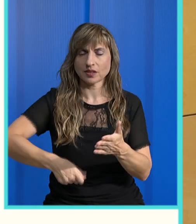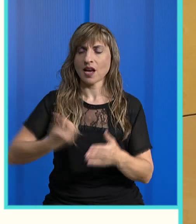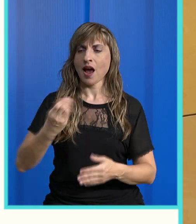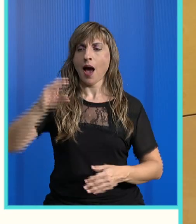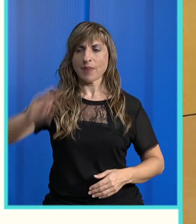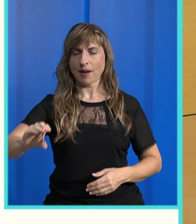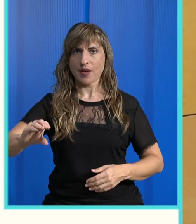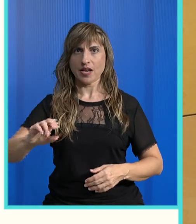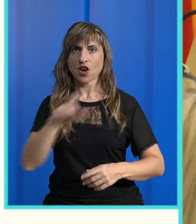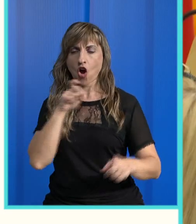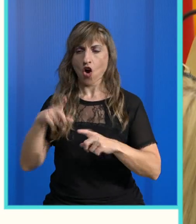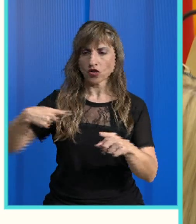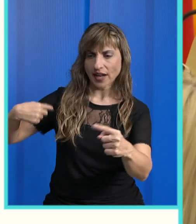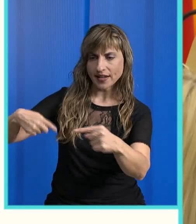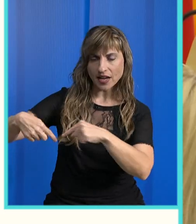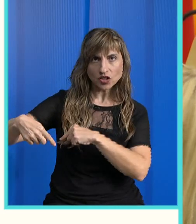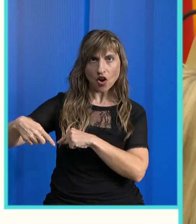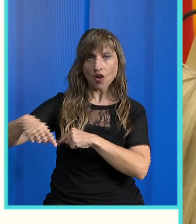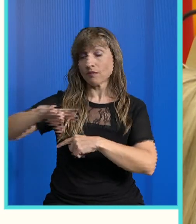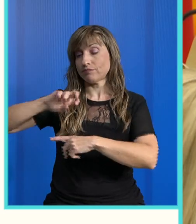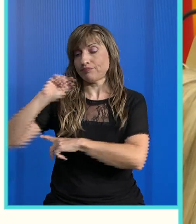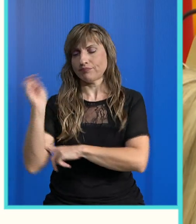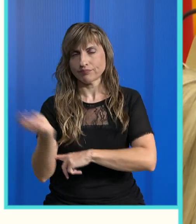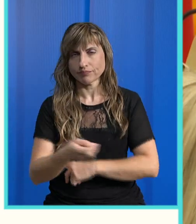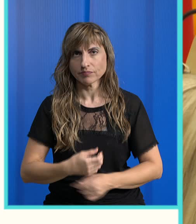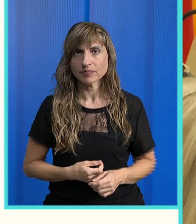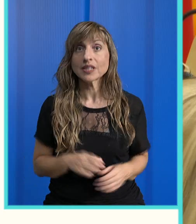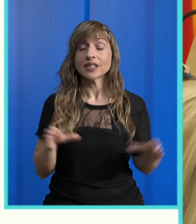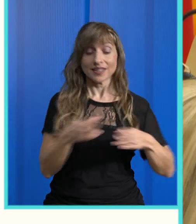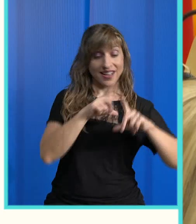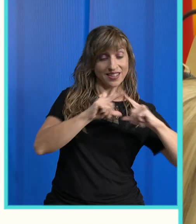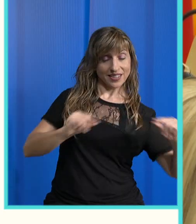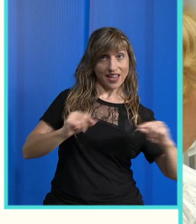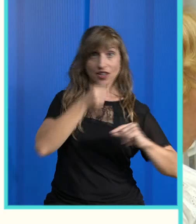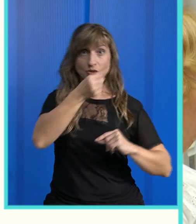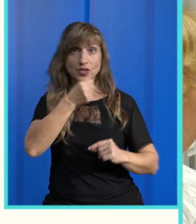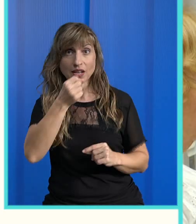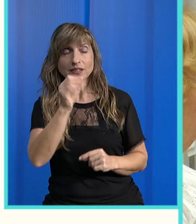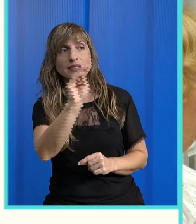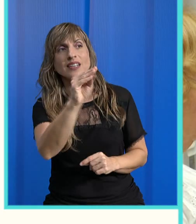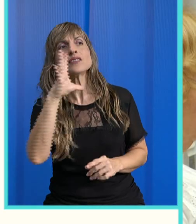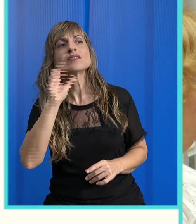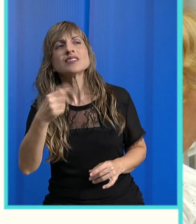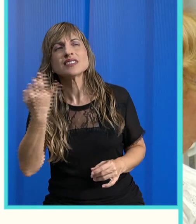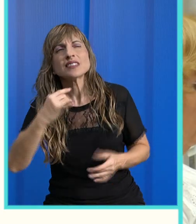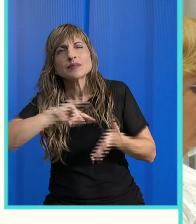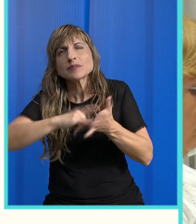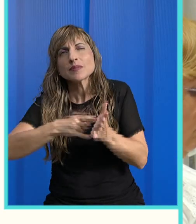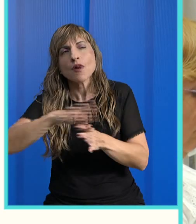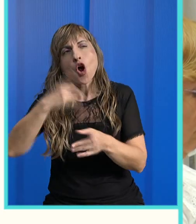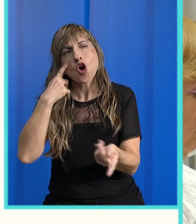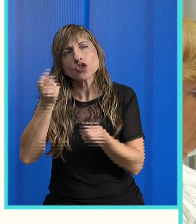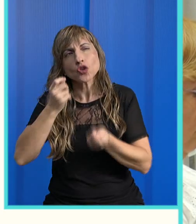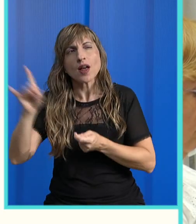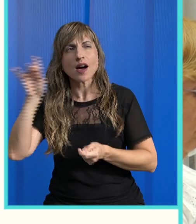contradirecció, de tot. Des dels grups municipals d'Esquerra i Partit Socialista insten el govern a implementar mesures per controlar el trànsit, el